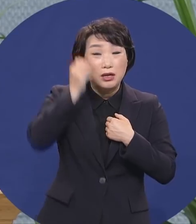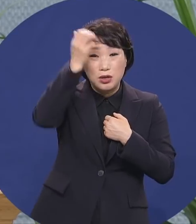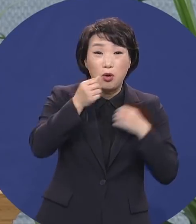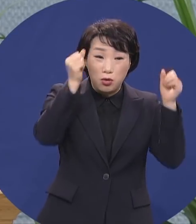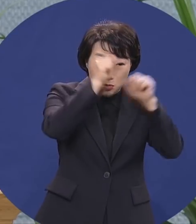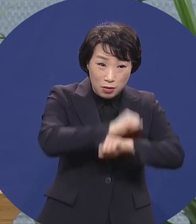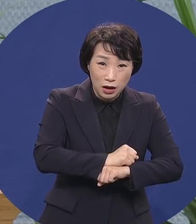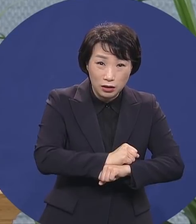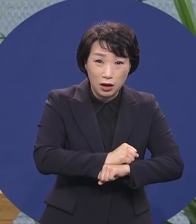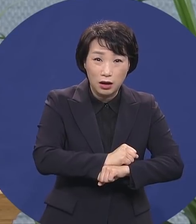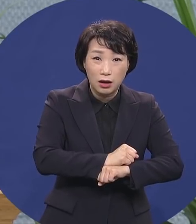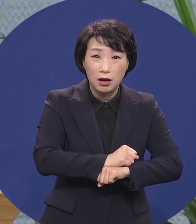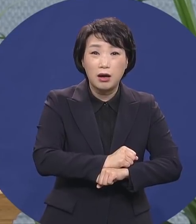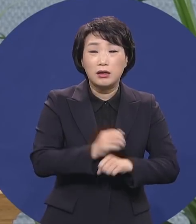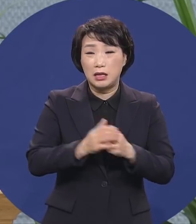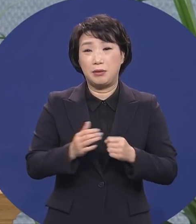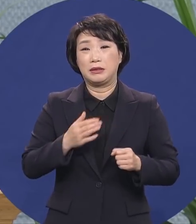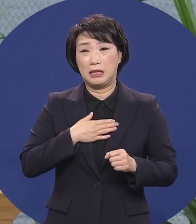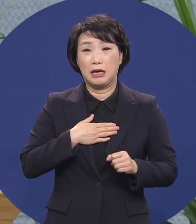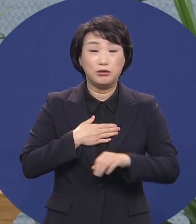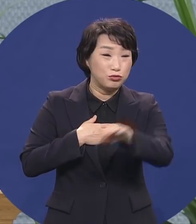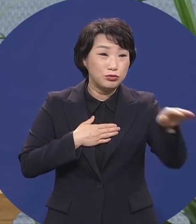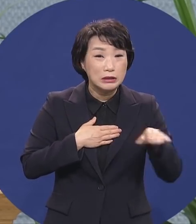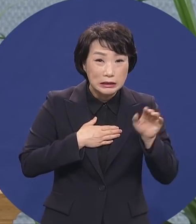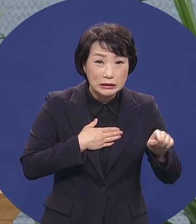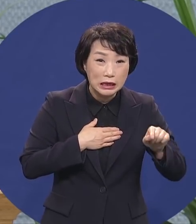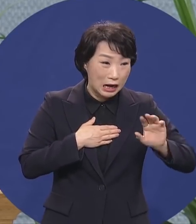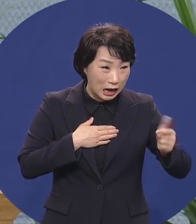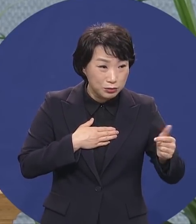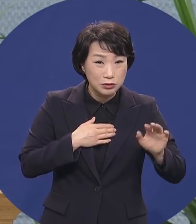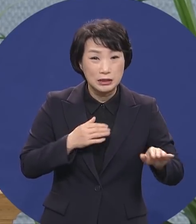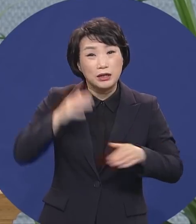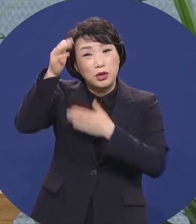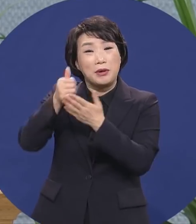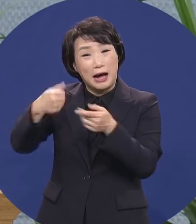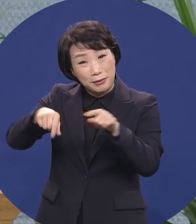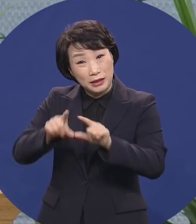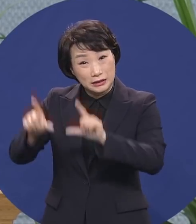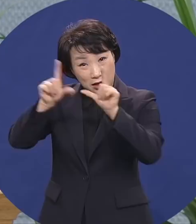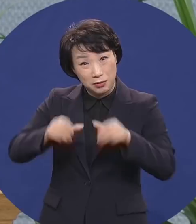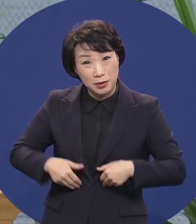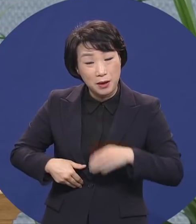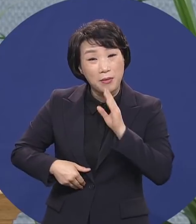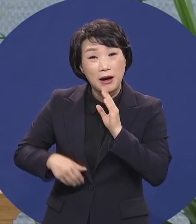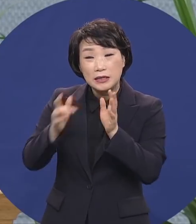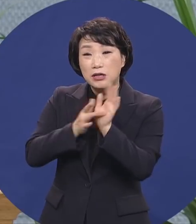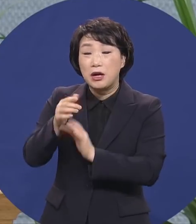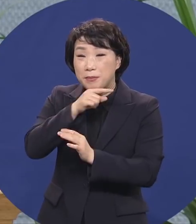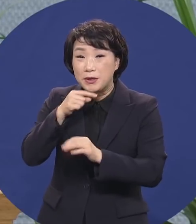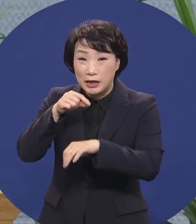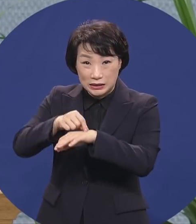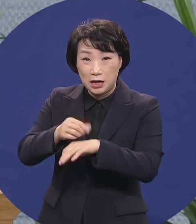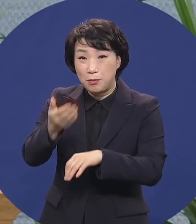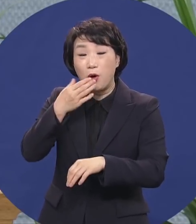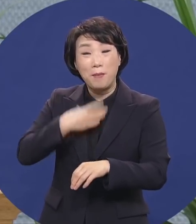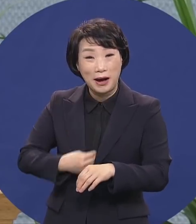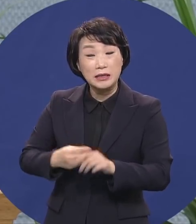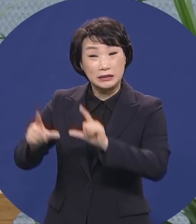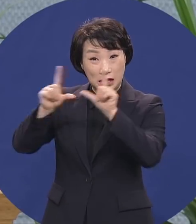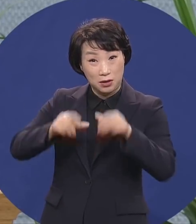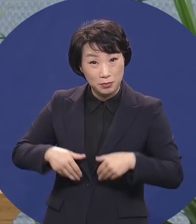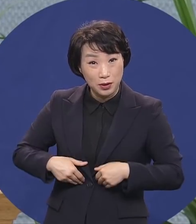망쳐. 그래서 너는 성령으로 살아야 돼. 예수 피와 살을 먹고 마시며